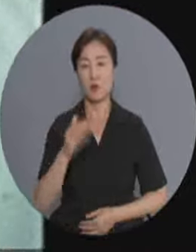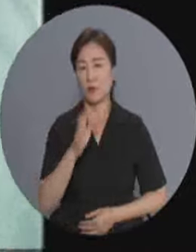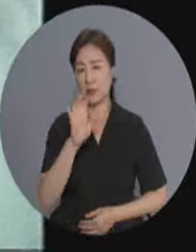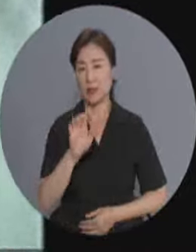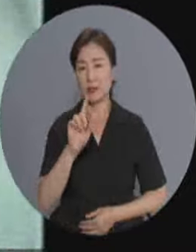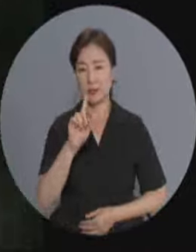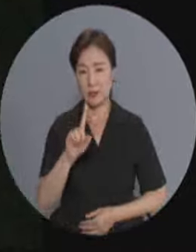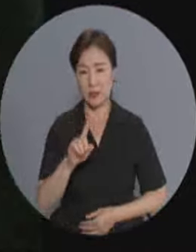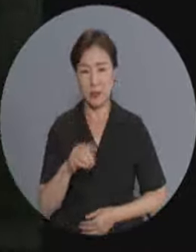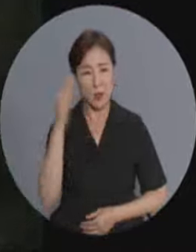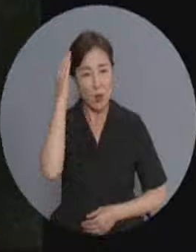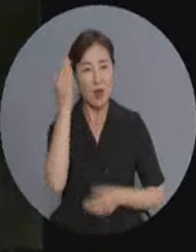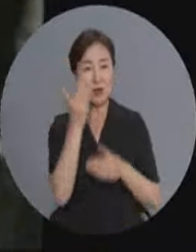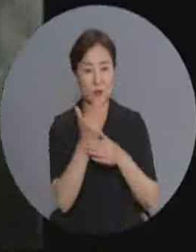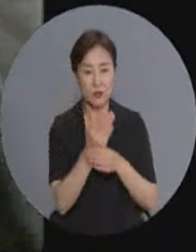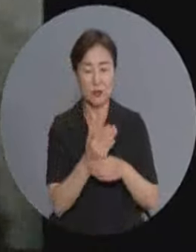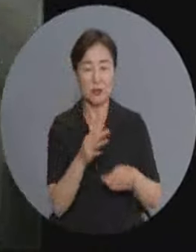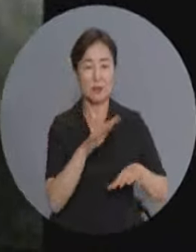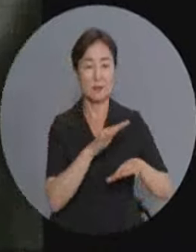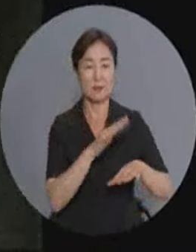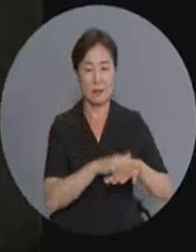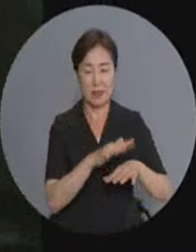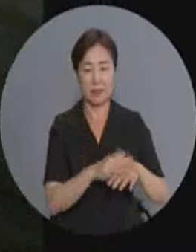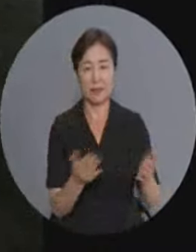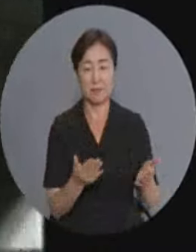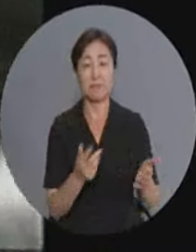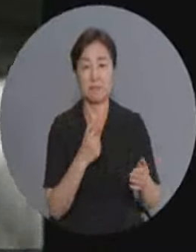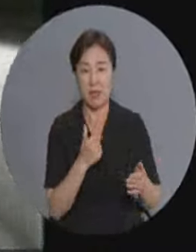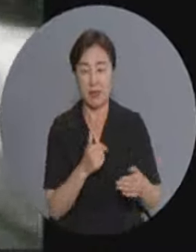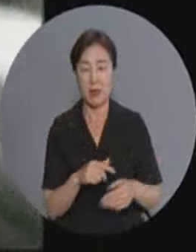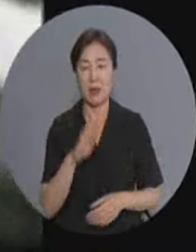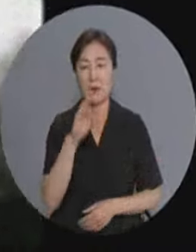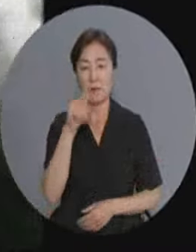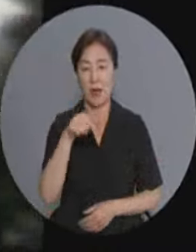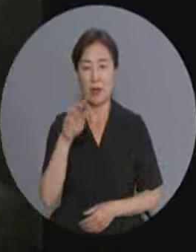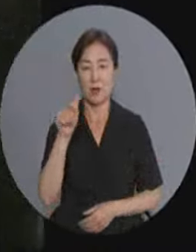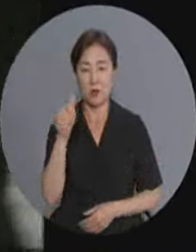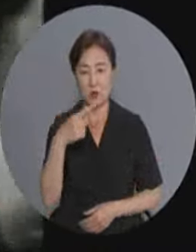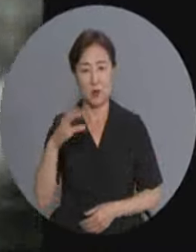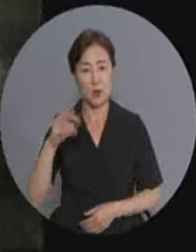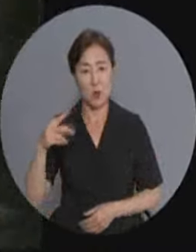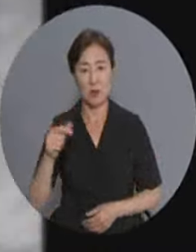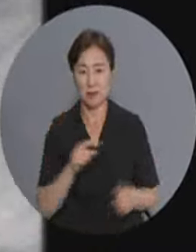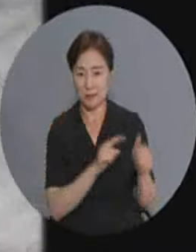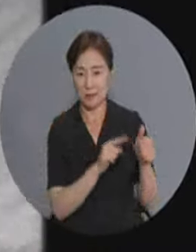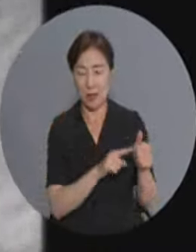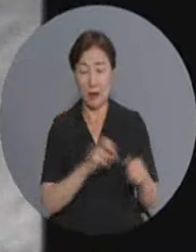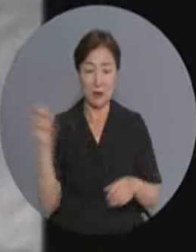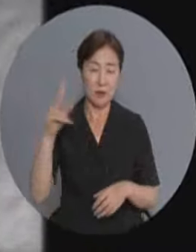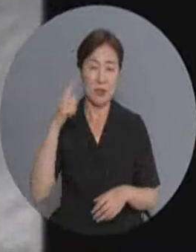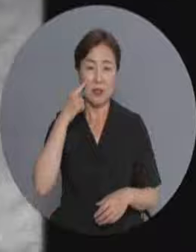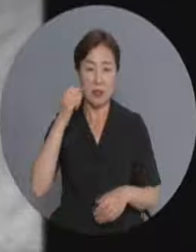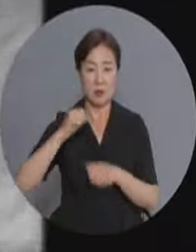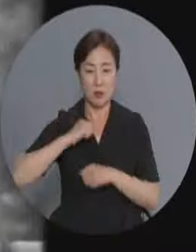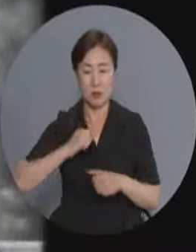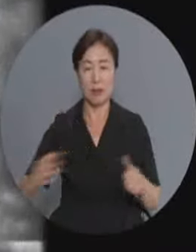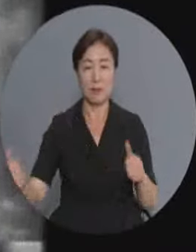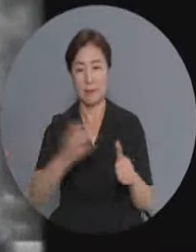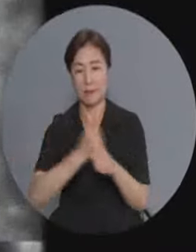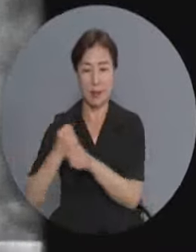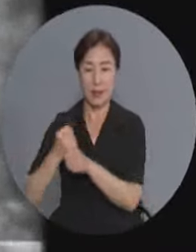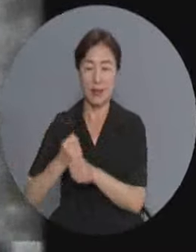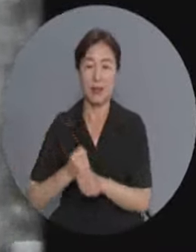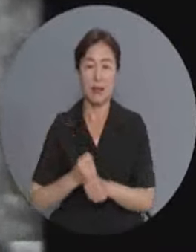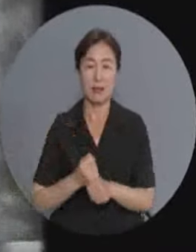1941년 화순에서 농사짓던 고 박훈동 씨. 어느 날 들이닥친 경찰에게 일본 홋카이도에 있는 미쓰이